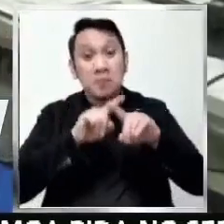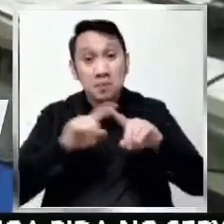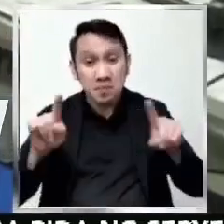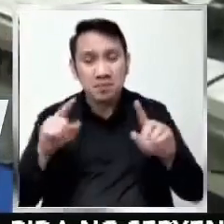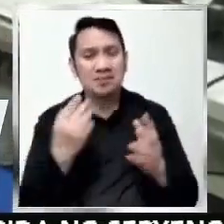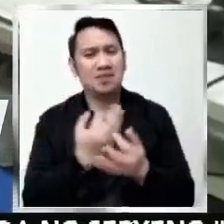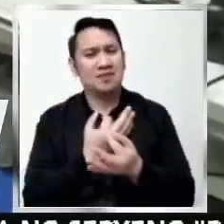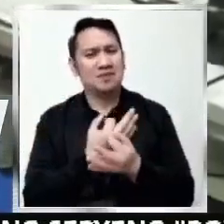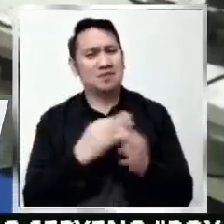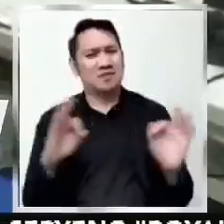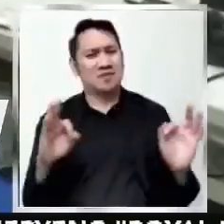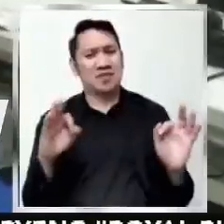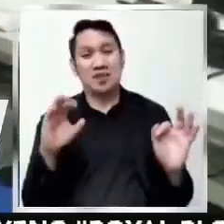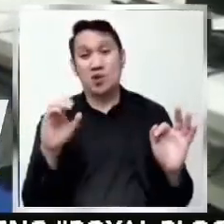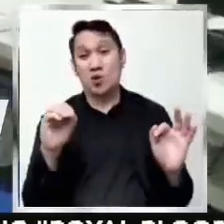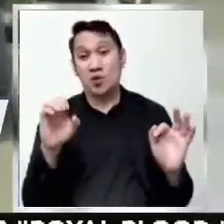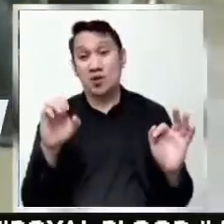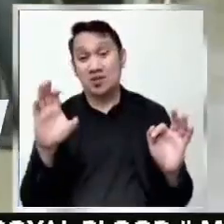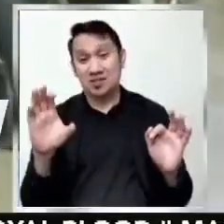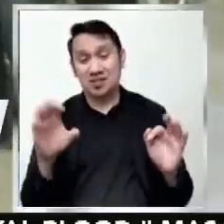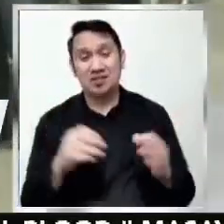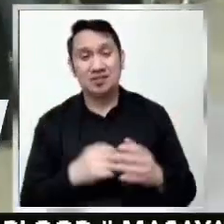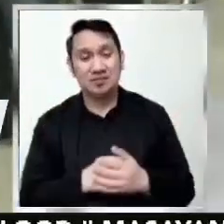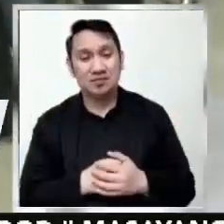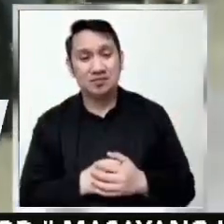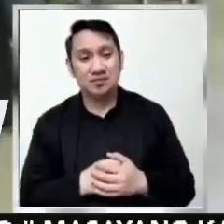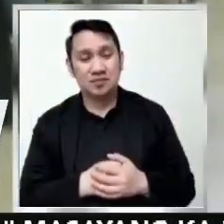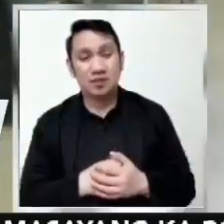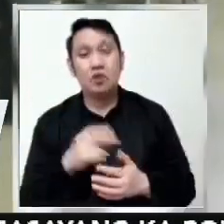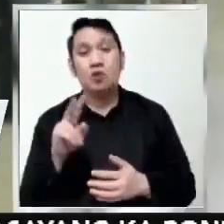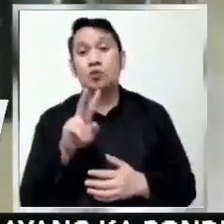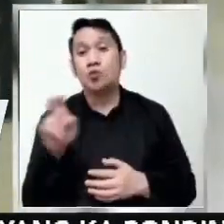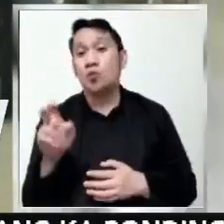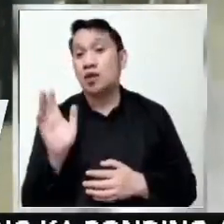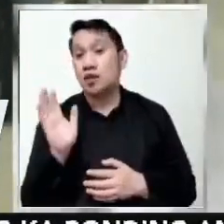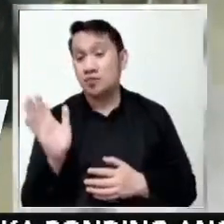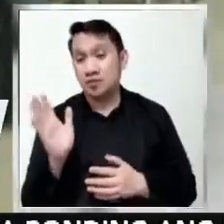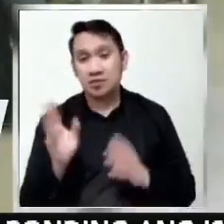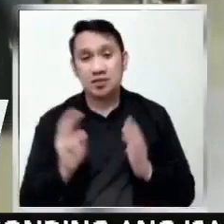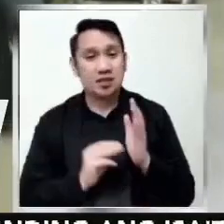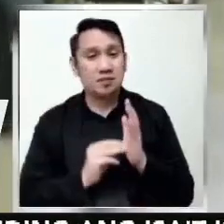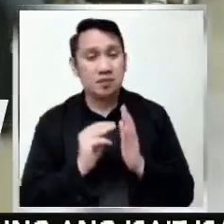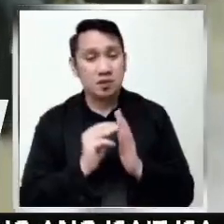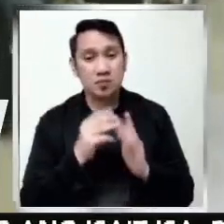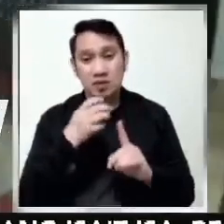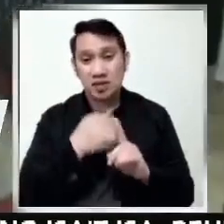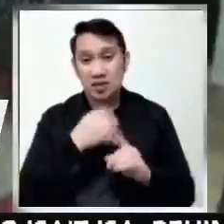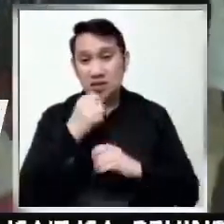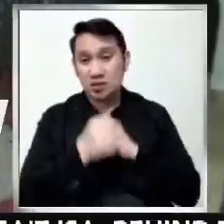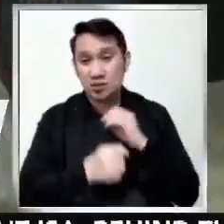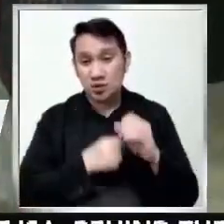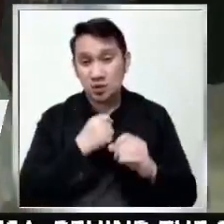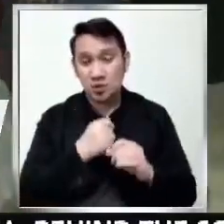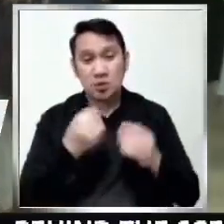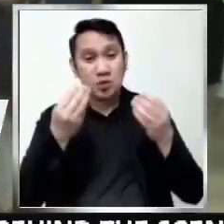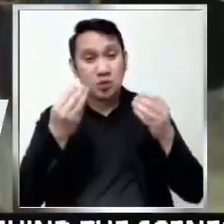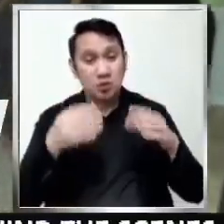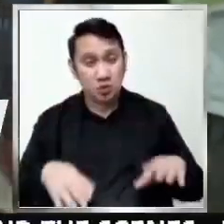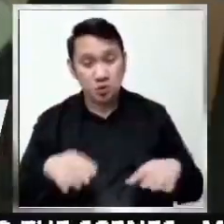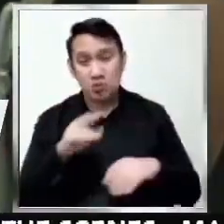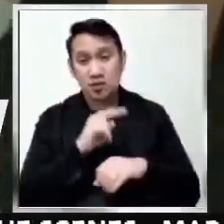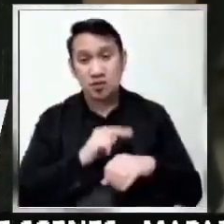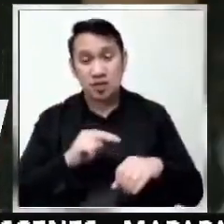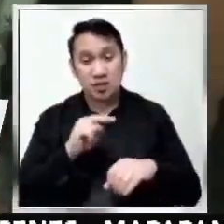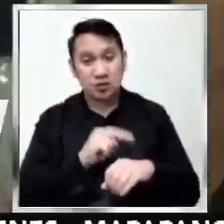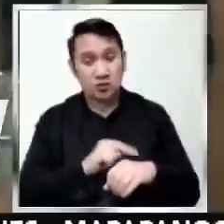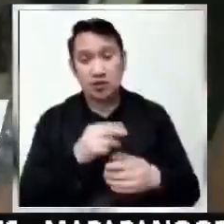mga land-based OFWs, 250 million pesos kada taon ang mawawala sa National Treasury.